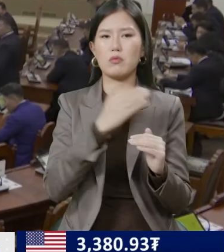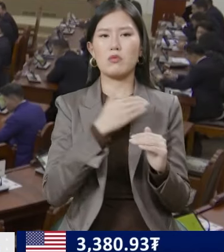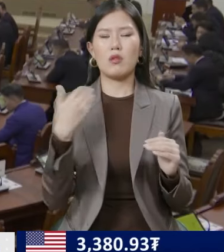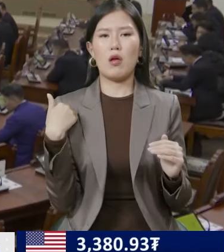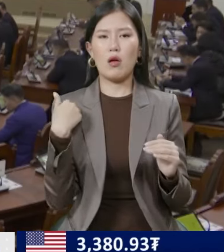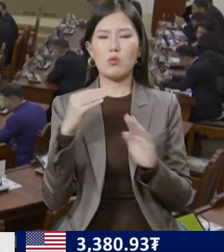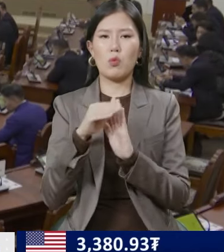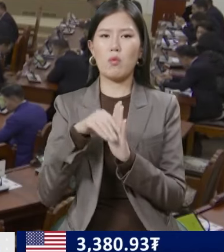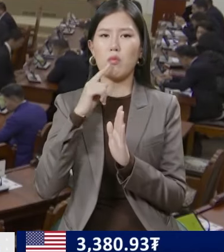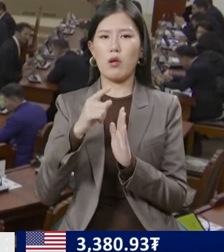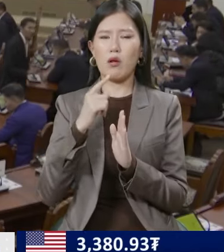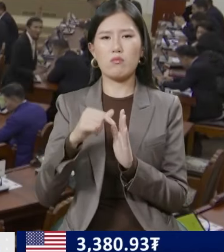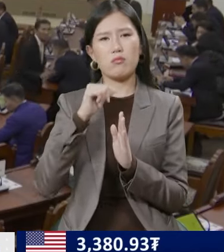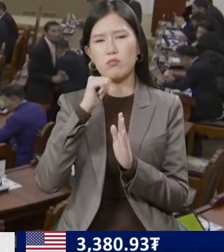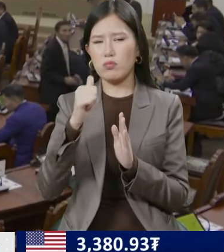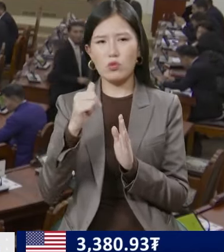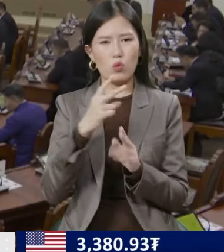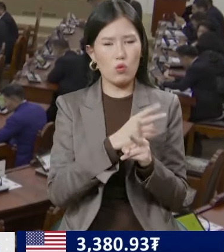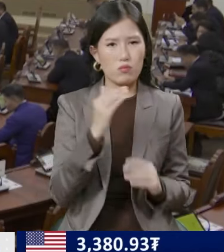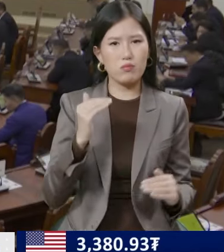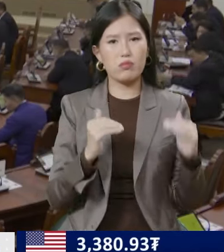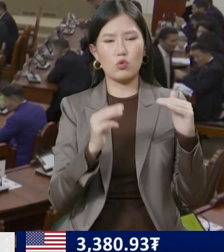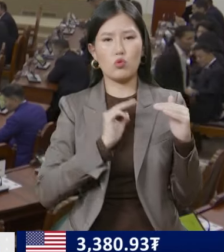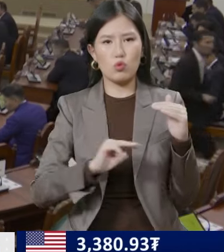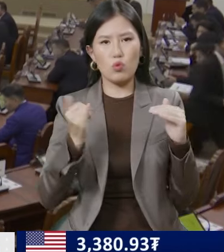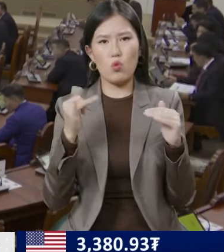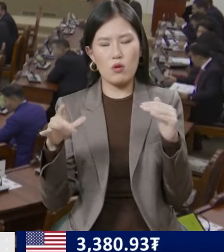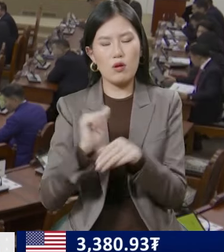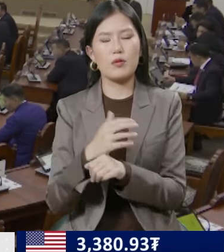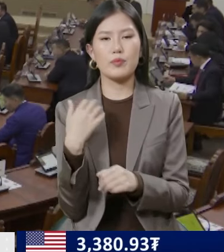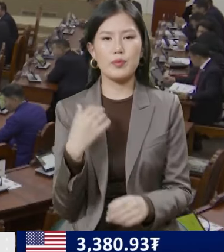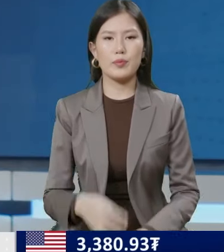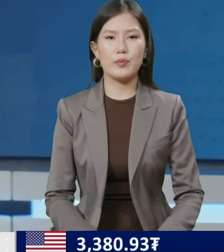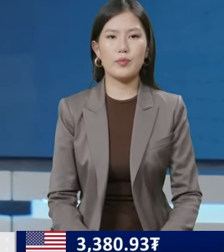хуулийн засаглалыг илүү тодтогдох үүргийг энэ удаагийн парламент хүлээж байна.